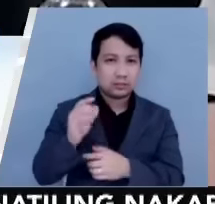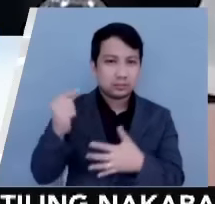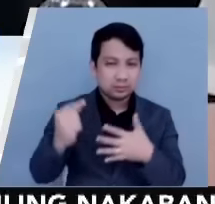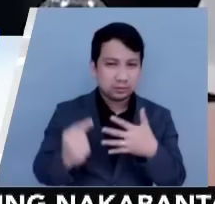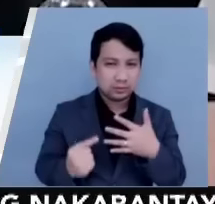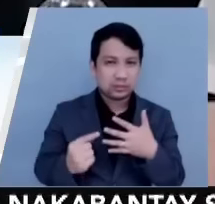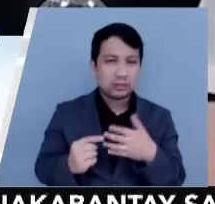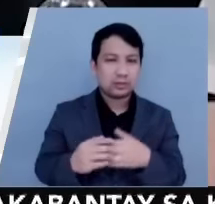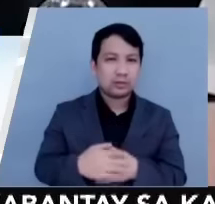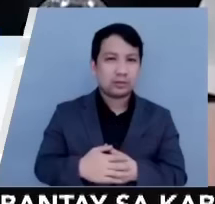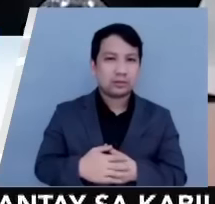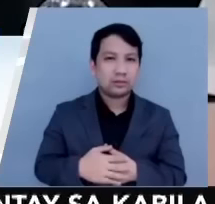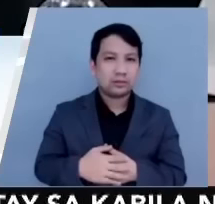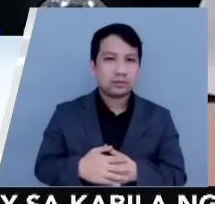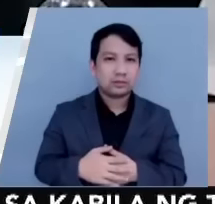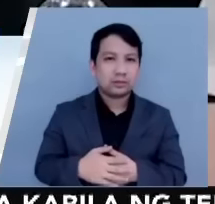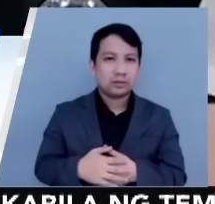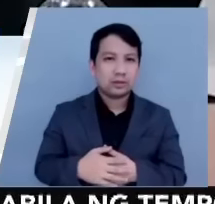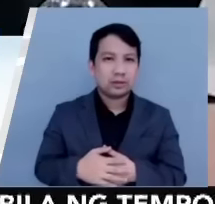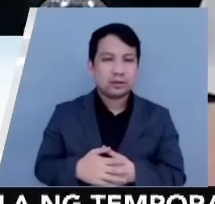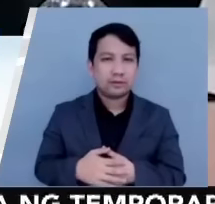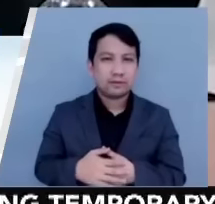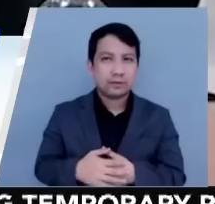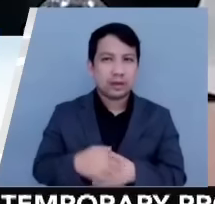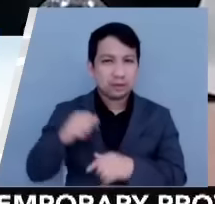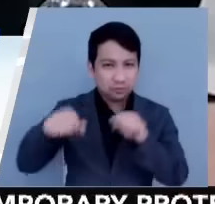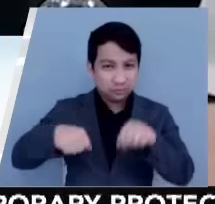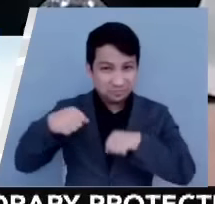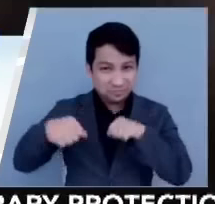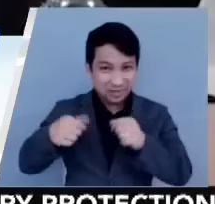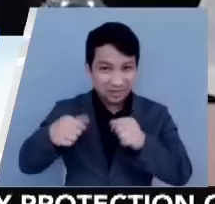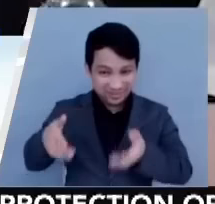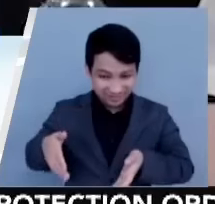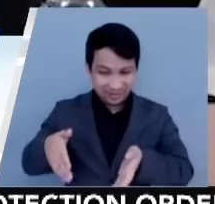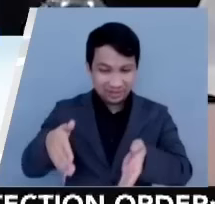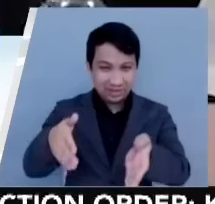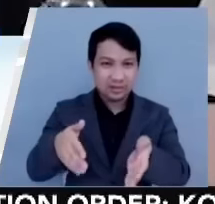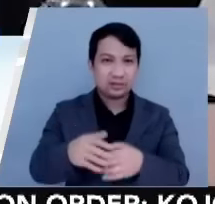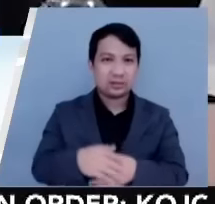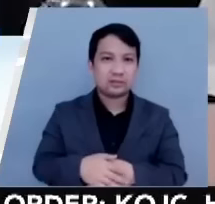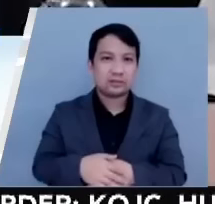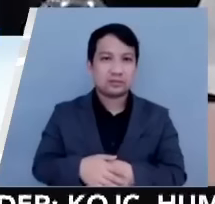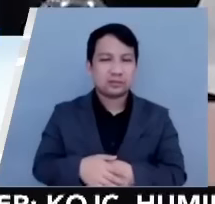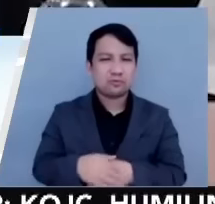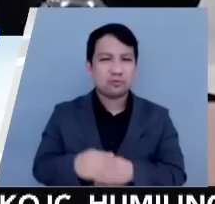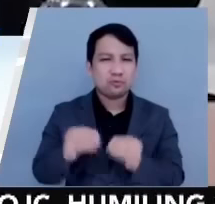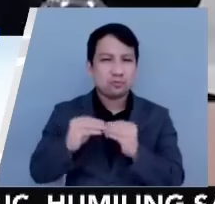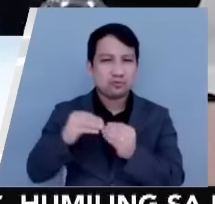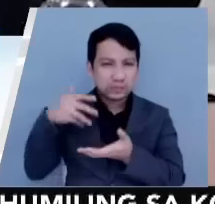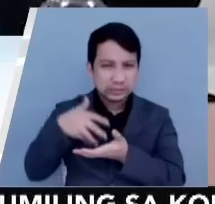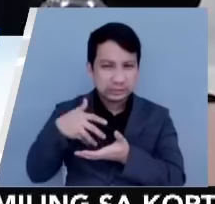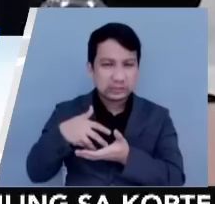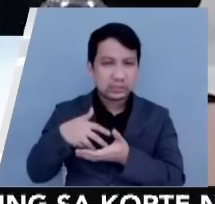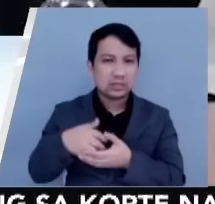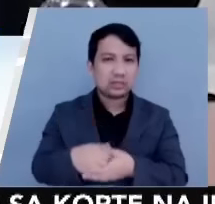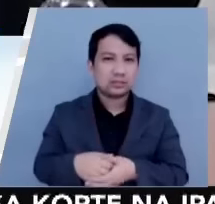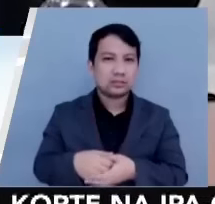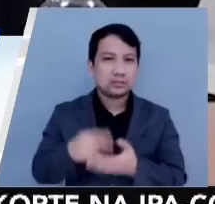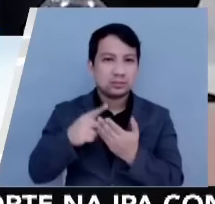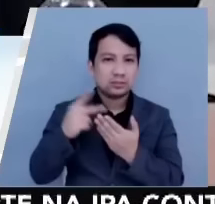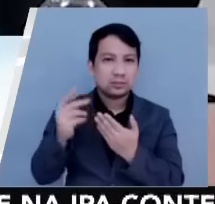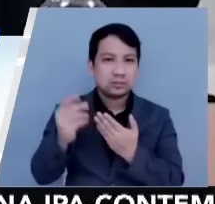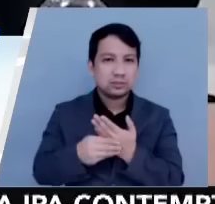their current regarding location. Sa bike lanes po, no? So we are further studying that program of ours.